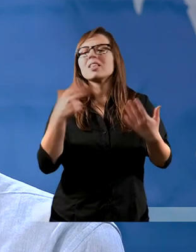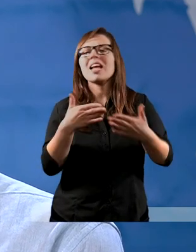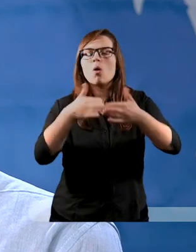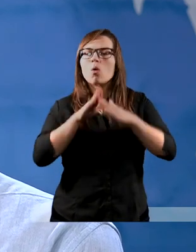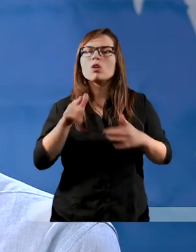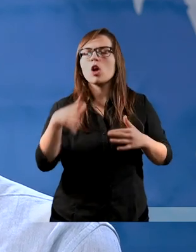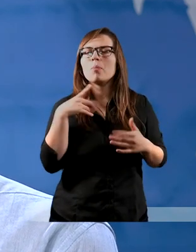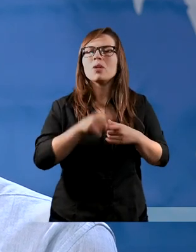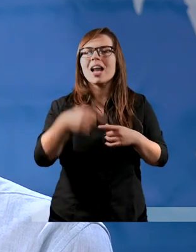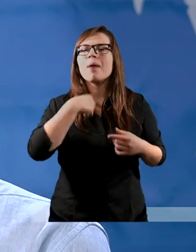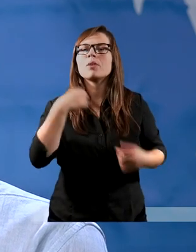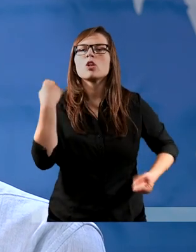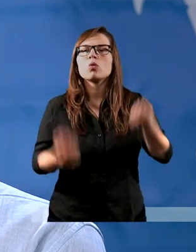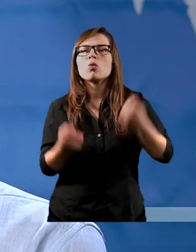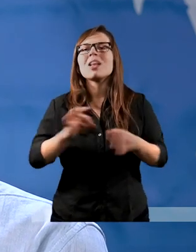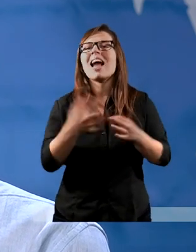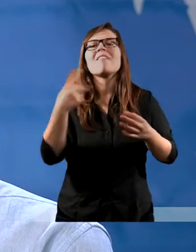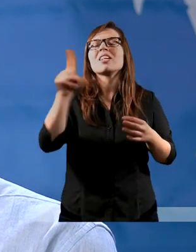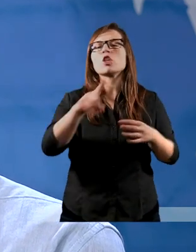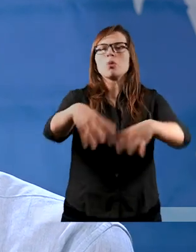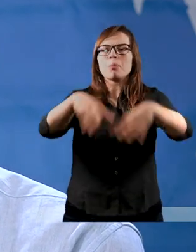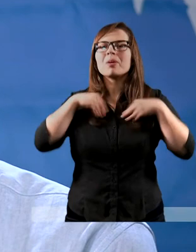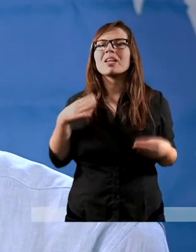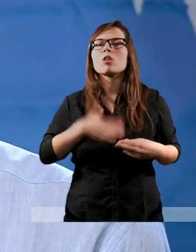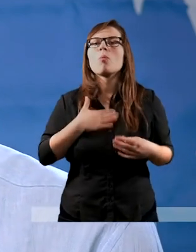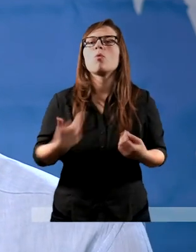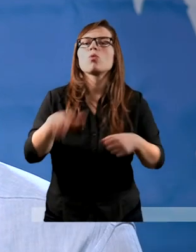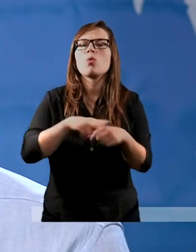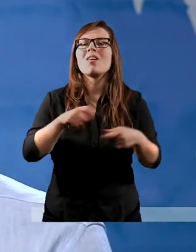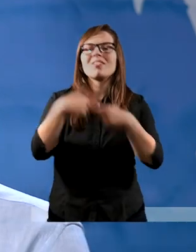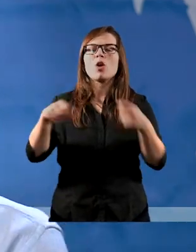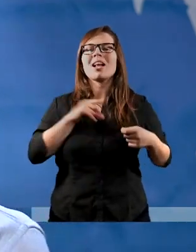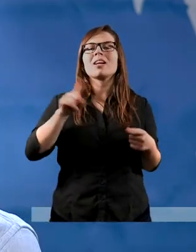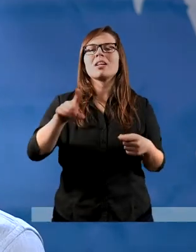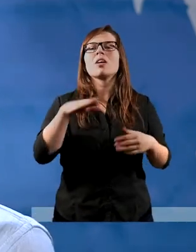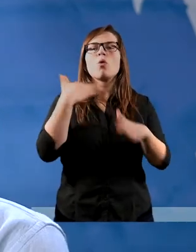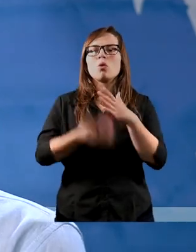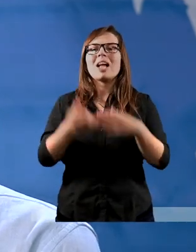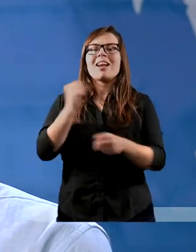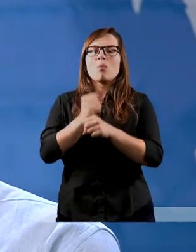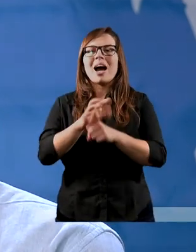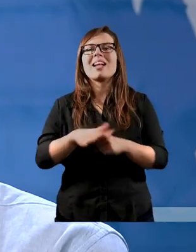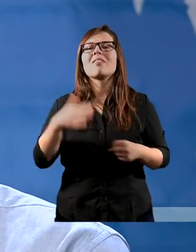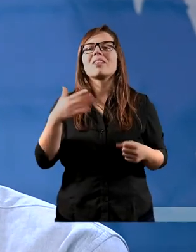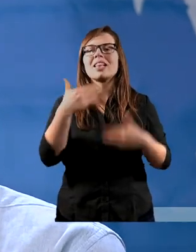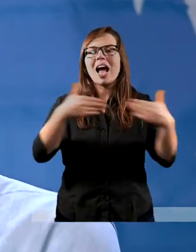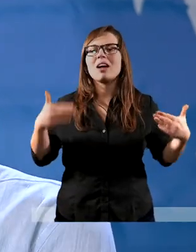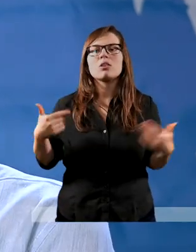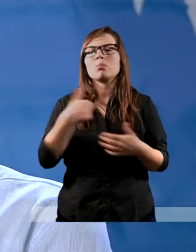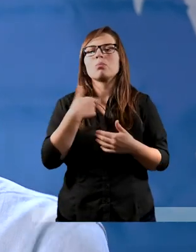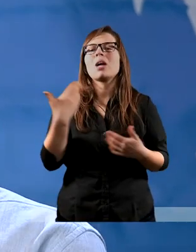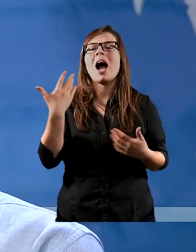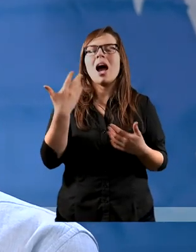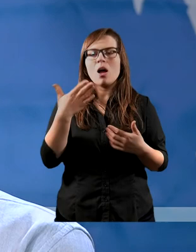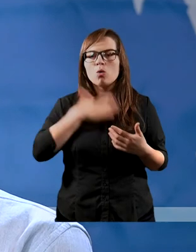no nie ukrywam, że to było dla mnie trudniejsze nawet niż przyjęcie soboty, z którą wiązała się utrata pracy w teatrze, ponieważ